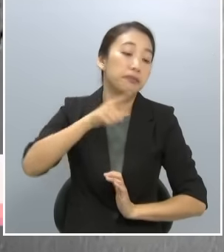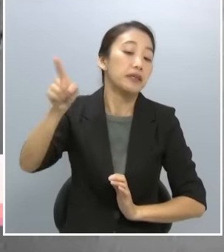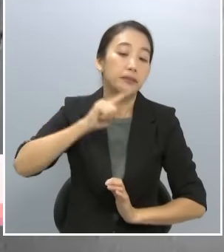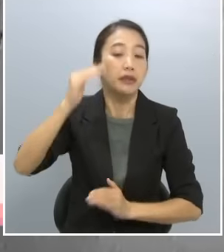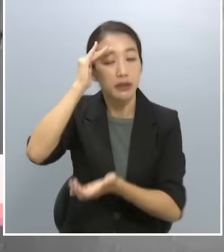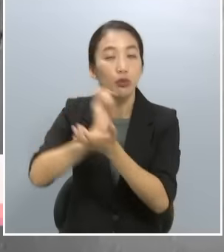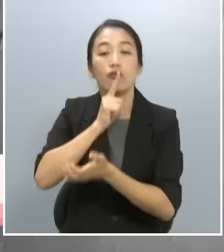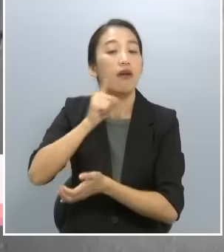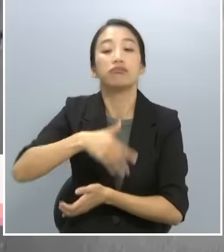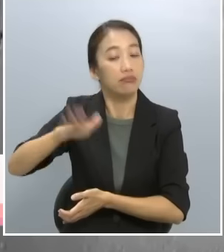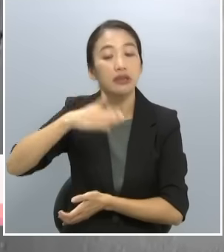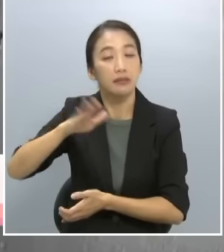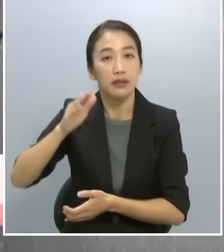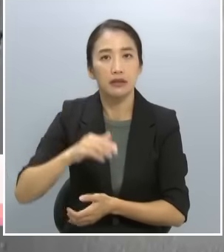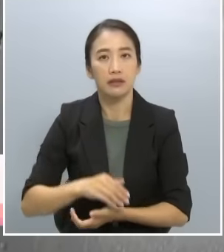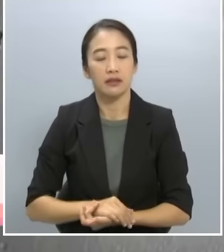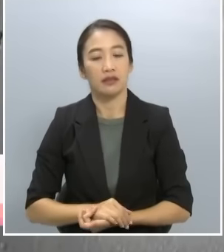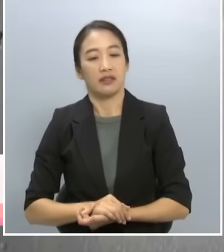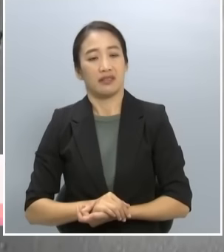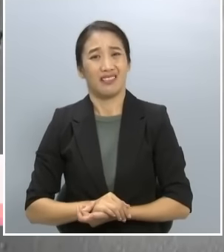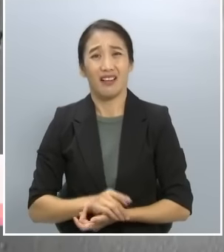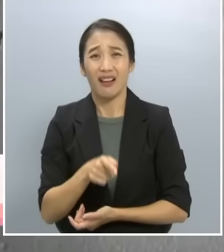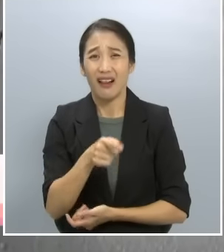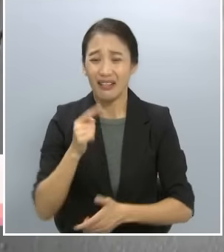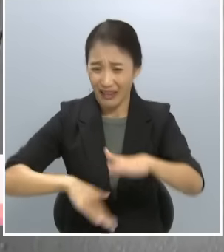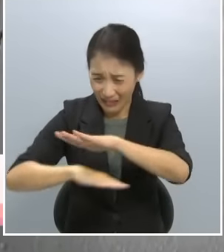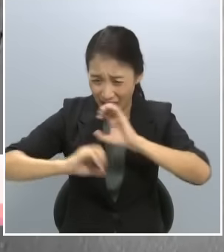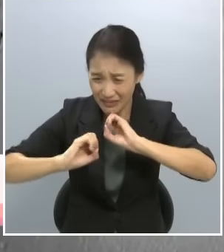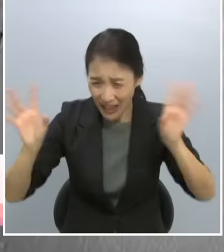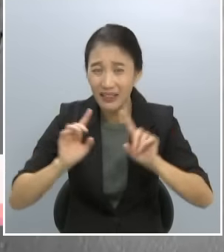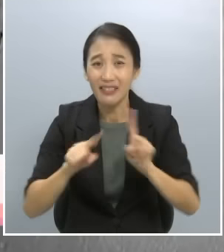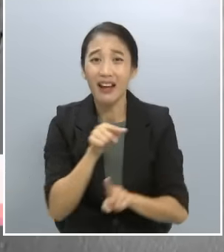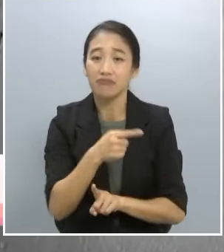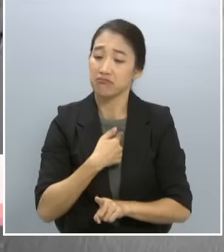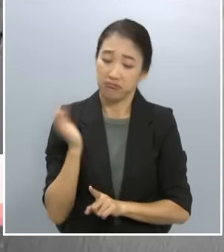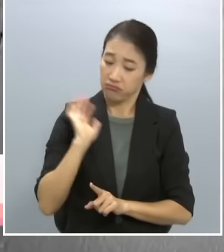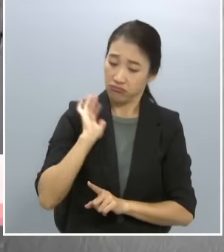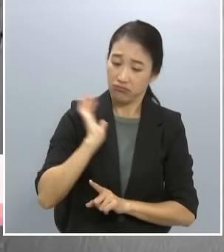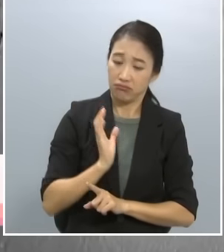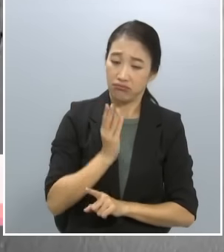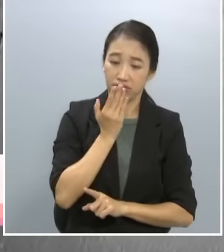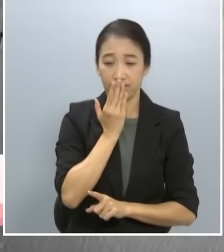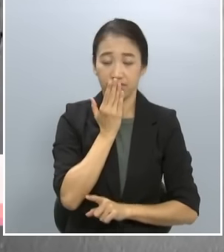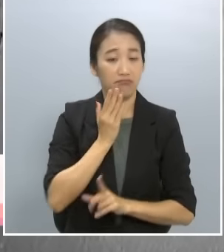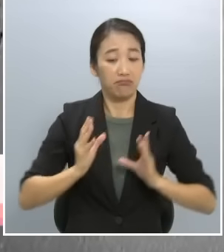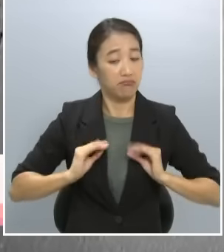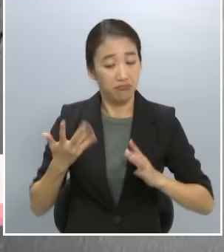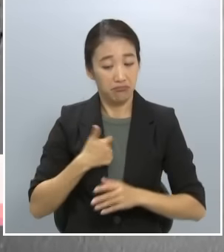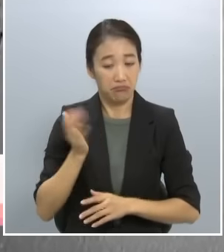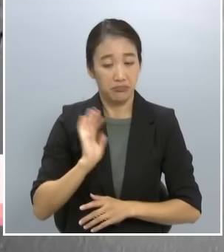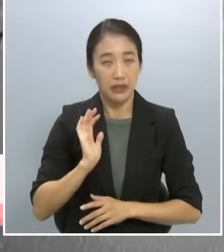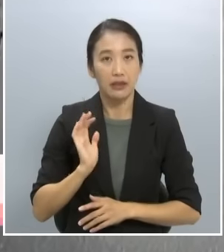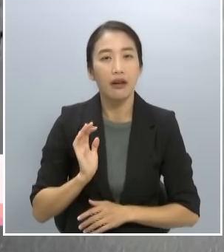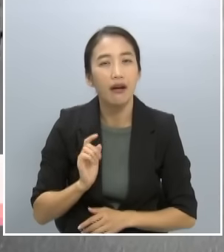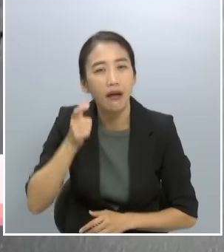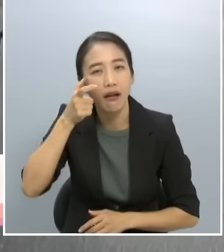ว่าอย่างนั้นปฏิเสธอะไรนี ่บอกว่าหลักฐานชัดนะคะ หรือมันลอยลงมาจากฟ้าแต่มันจะมีเงาตะคุ่